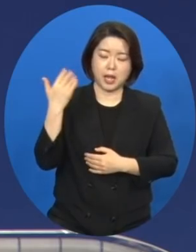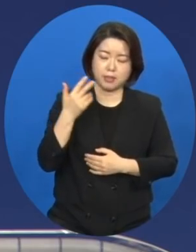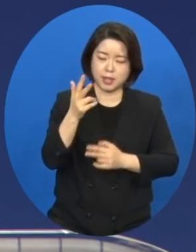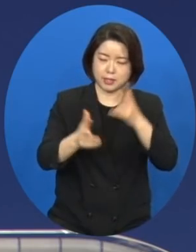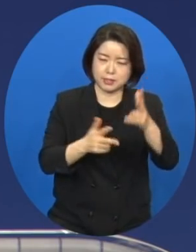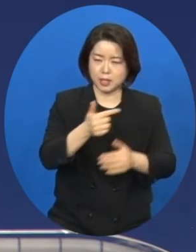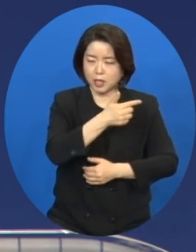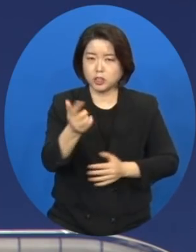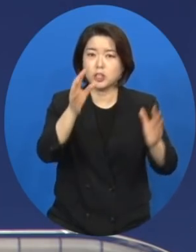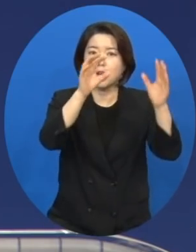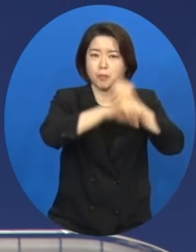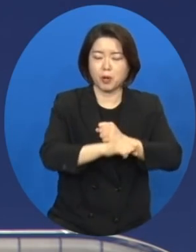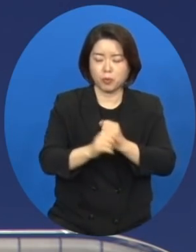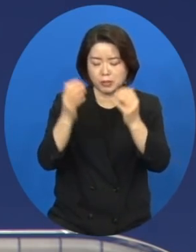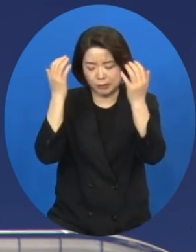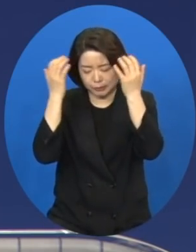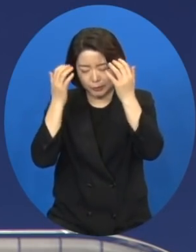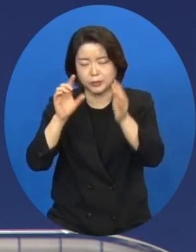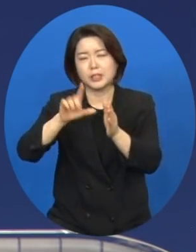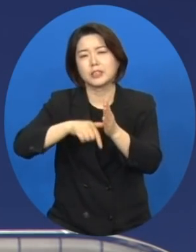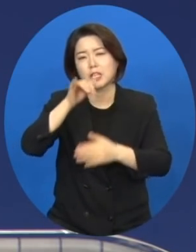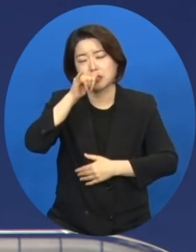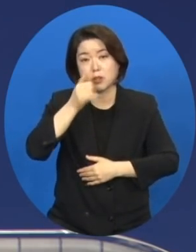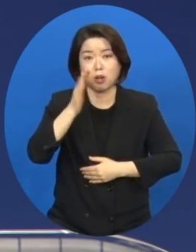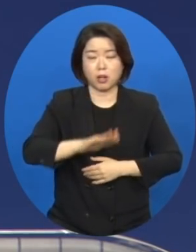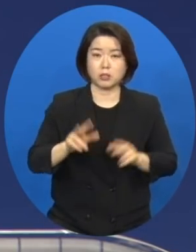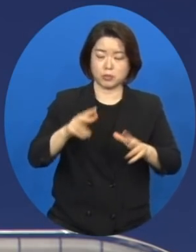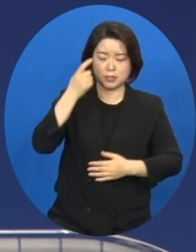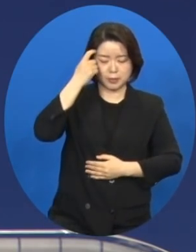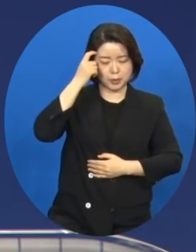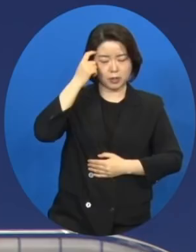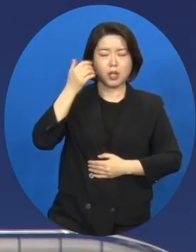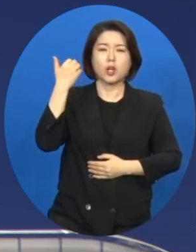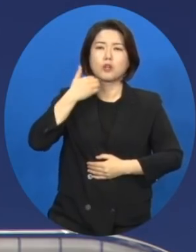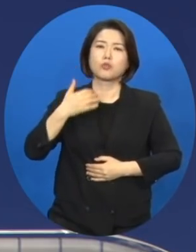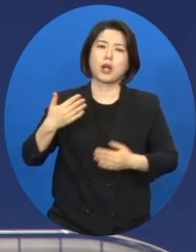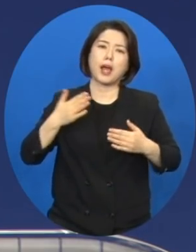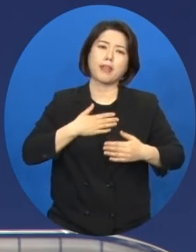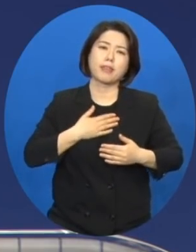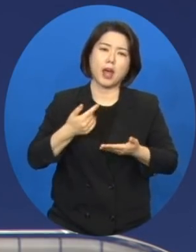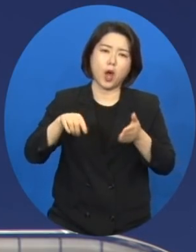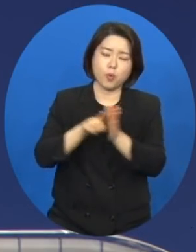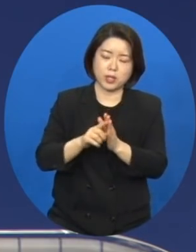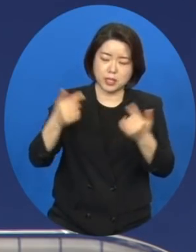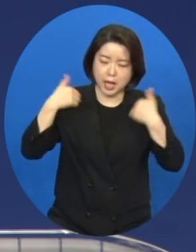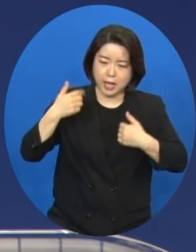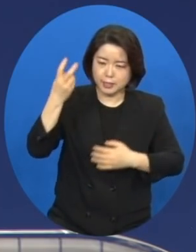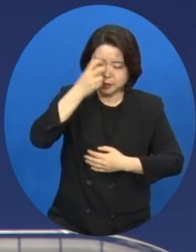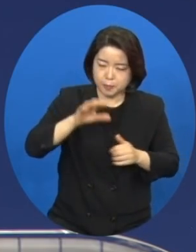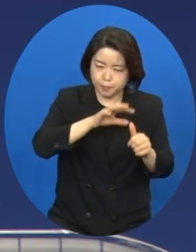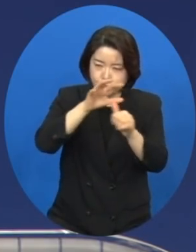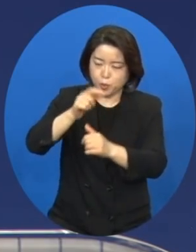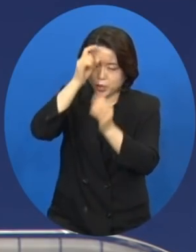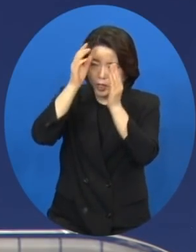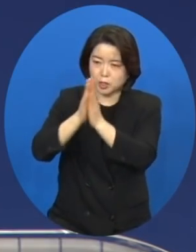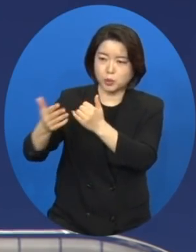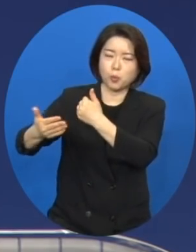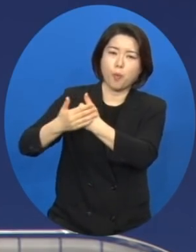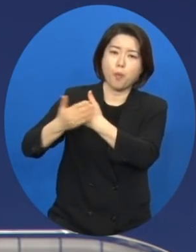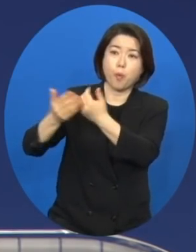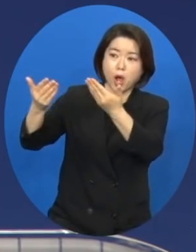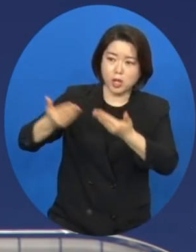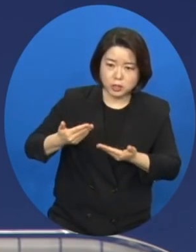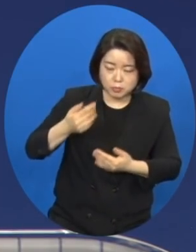고난의 시간들을 보냈습니다. 그러나 돌아보니까 누군가 나를 위해 항상 돌보아주고 기도해 준 분들이